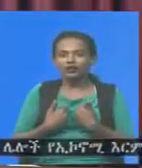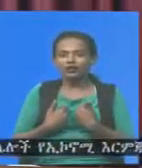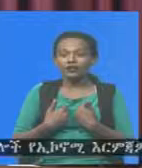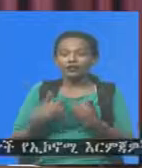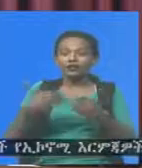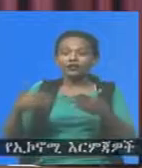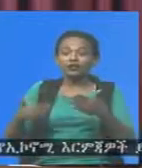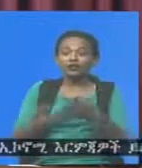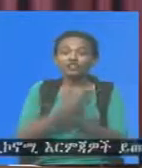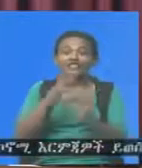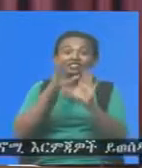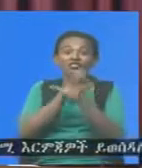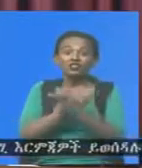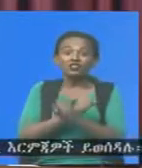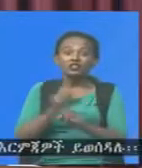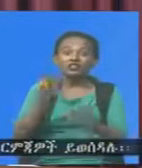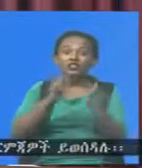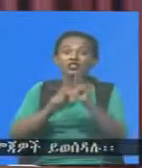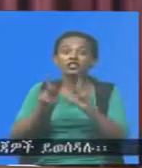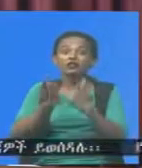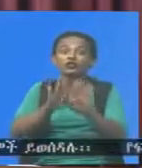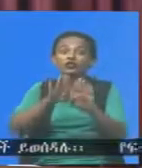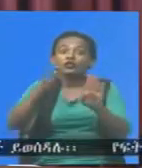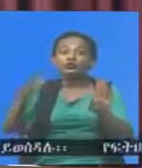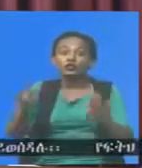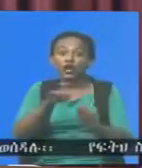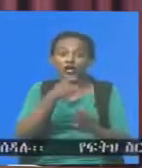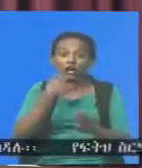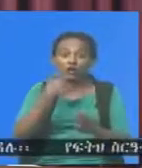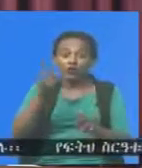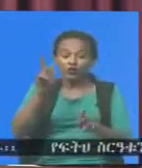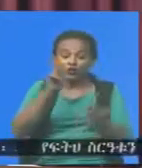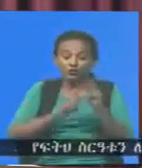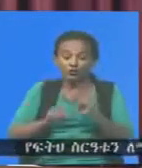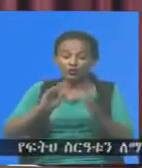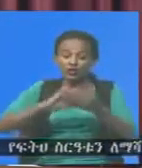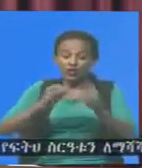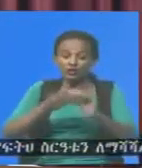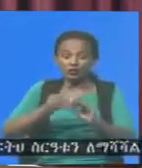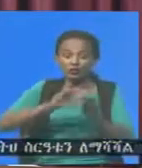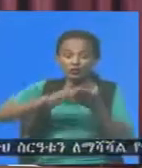እድሳት ሲንጨርስ ለህዝቡ ክፍት ይሆናል ያለንበት ምክንያት ህዝቡ ከታሪኩ እየተማረ ካይደ በስተቀረ